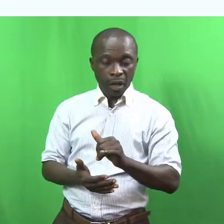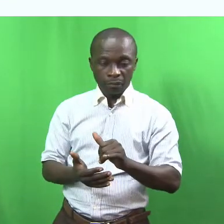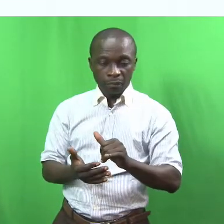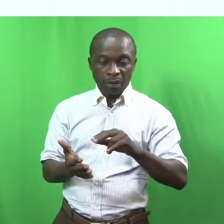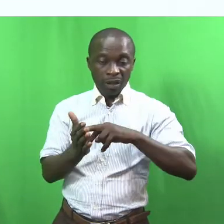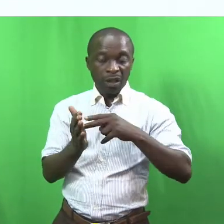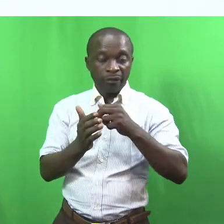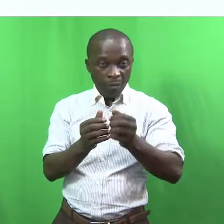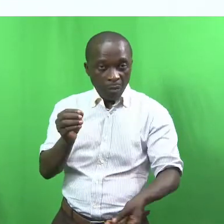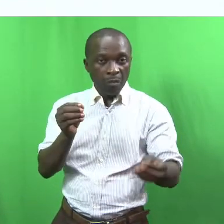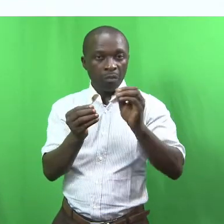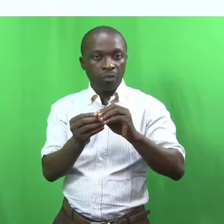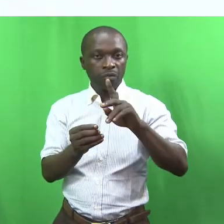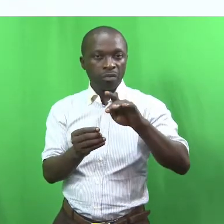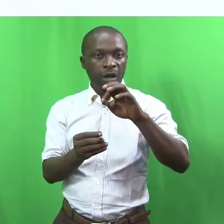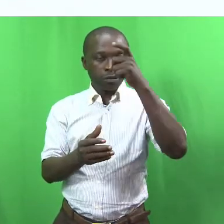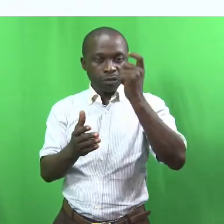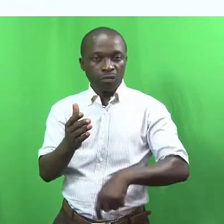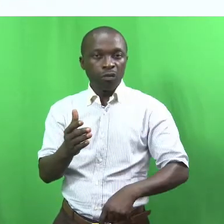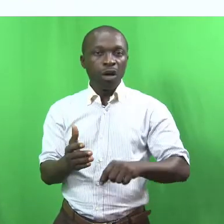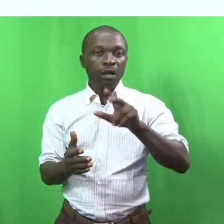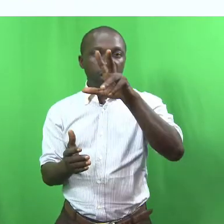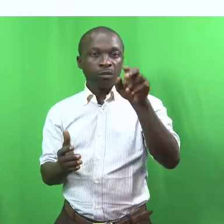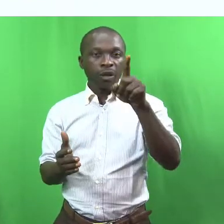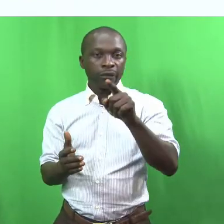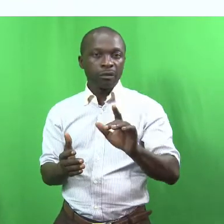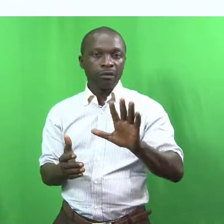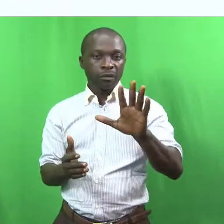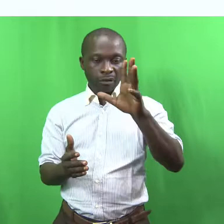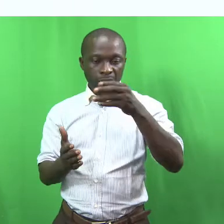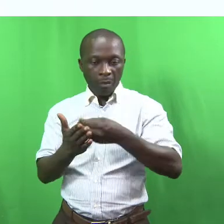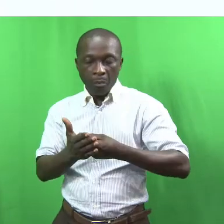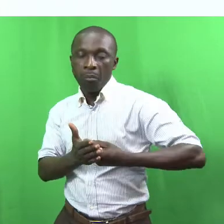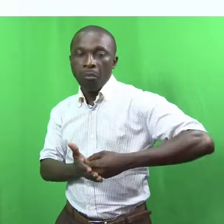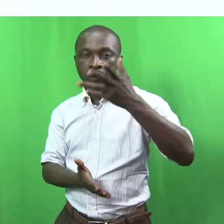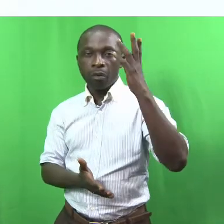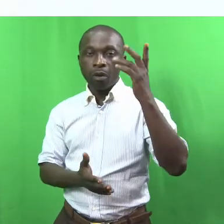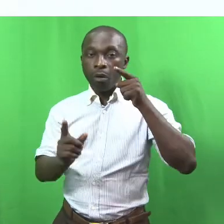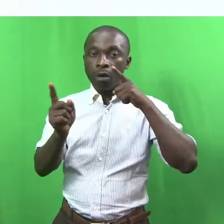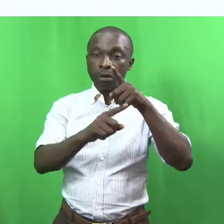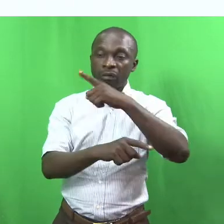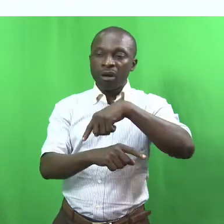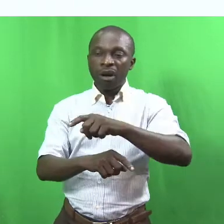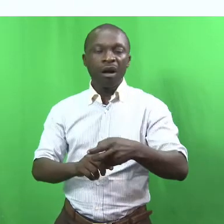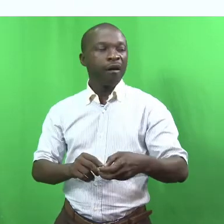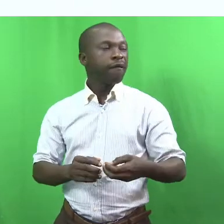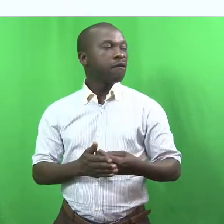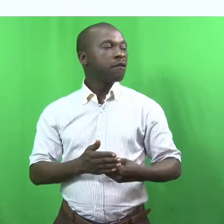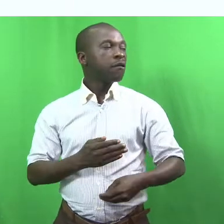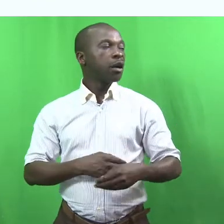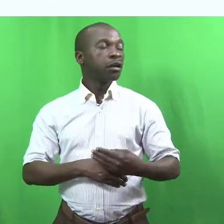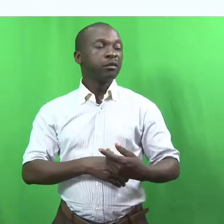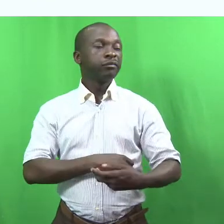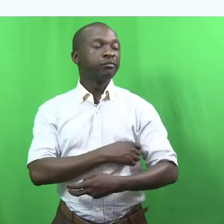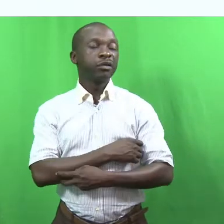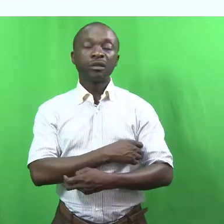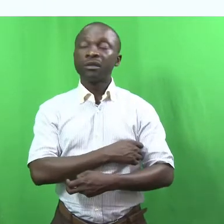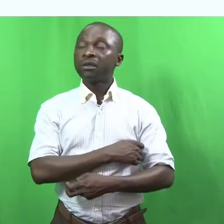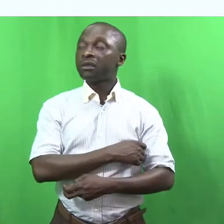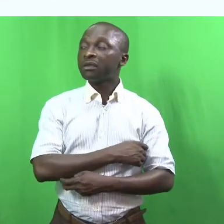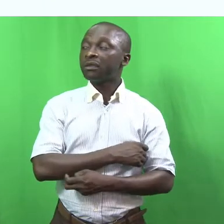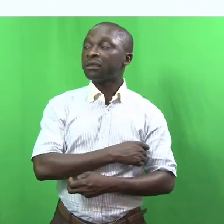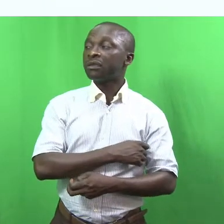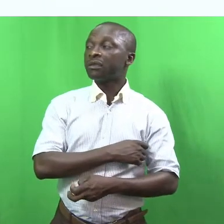33,05% de la valeur imposable et de combattre à la fois la fraude et la contrebande des téléphones, tablettes